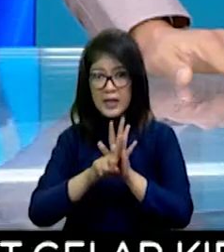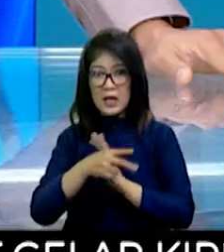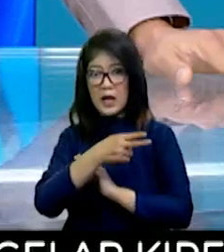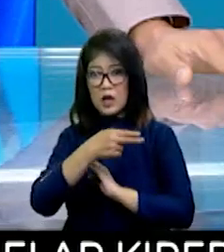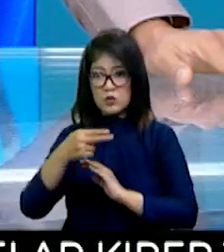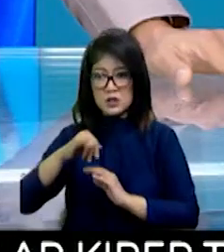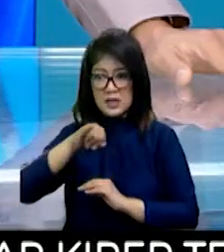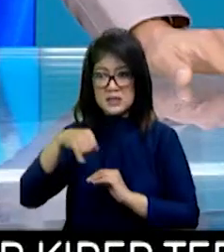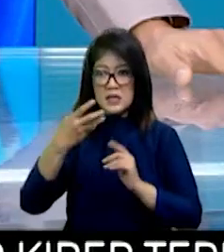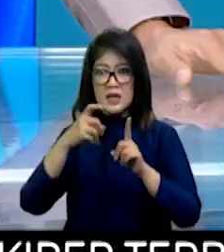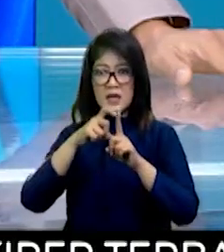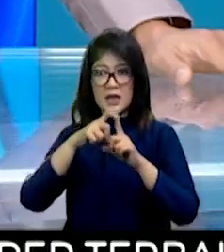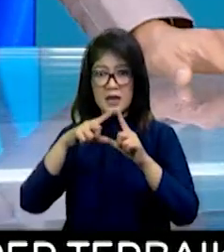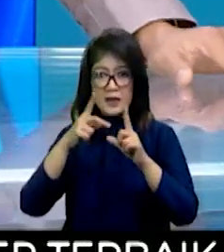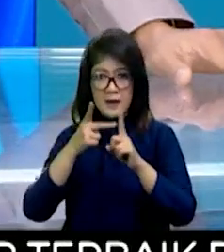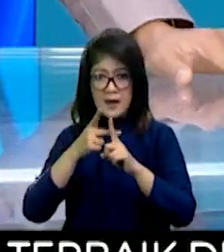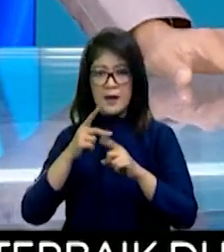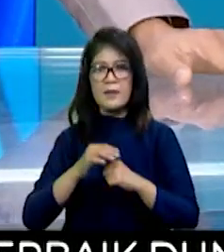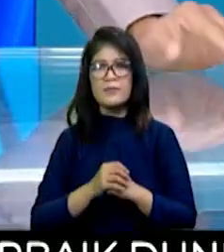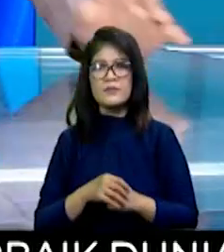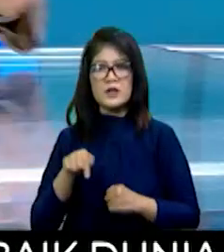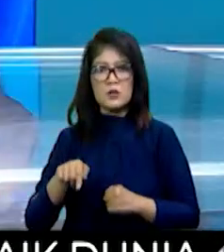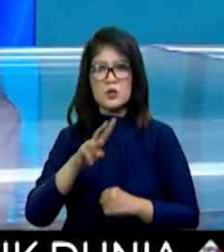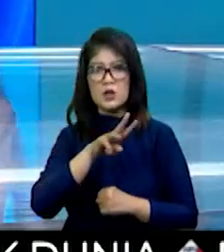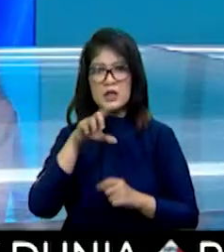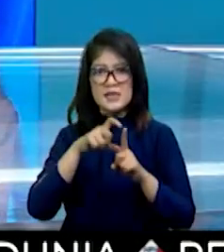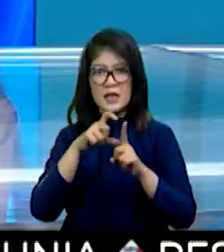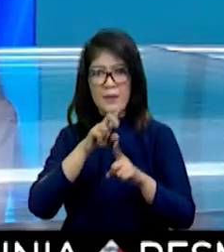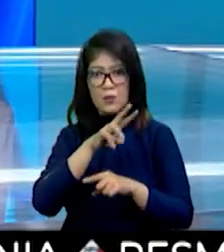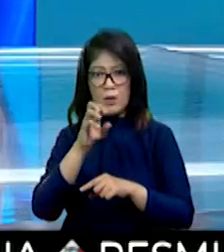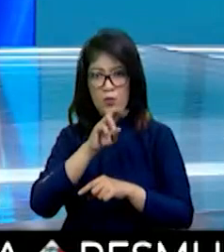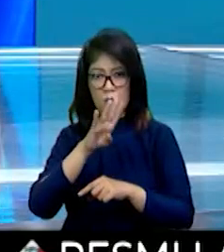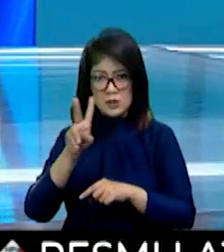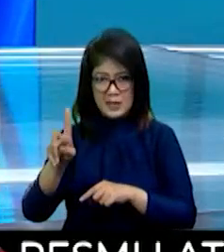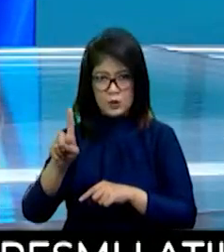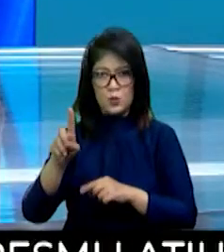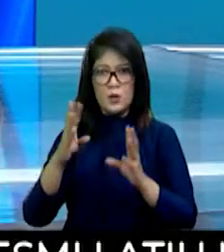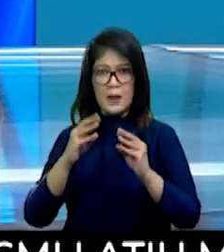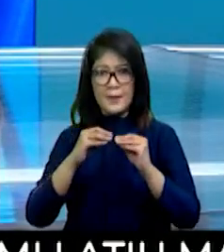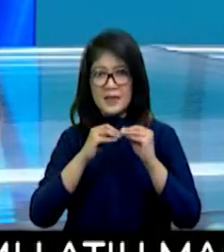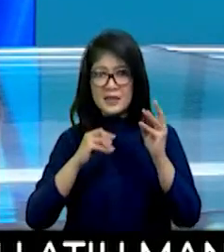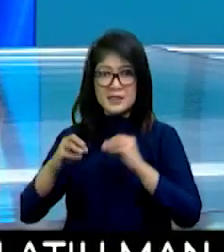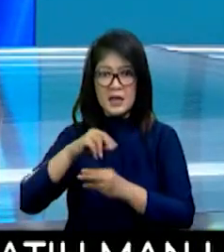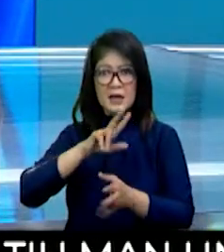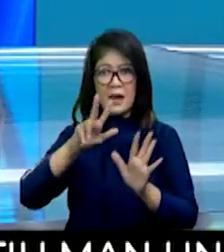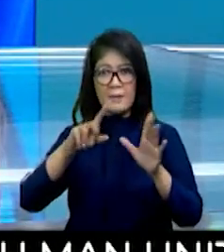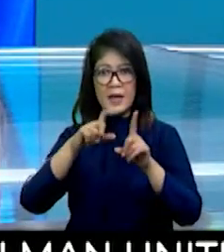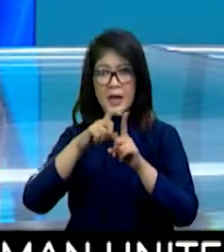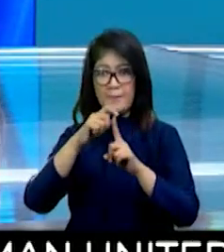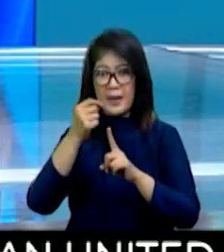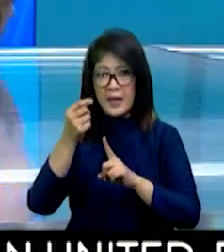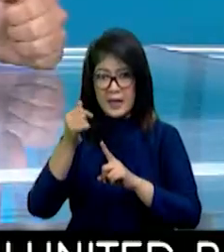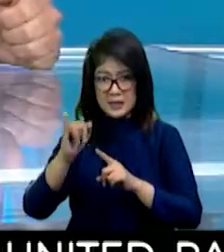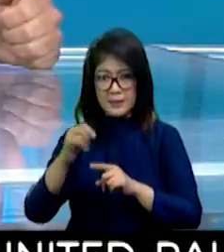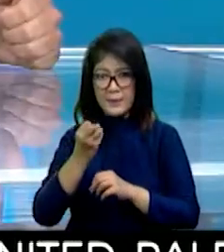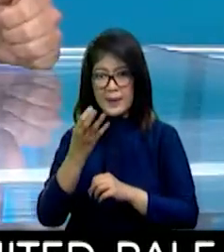ia pemirsa Menteri Agama yaqut Cholil qoumas mengumkan ibadah umroh bisa dilakukan pada Desember 2021 saat rapat